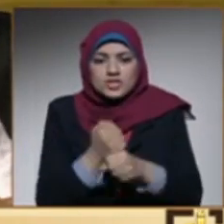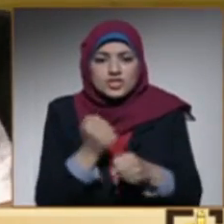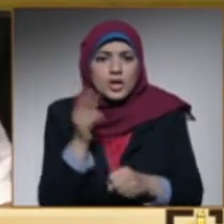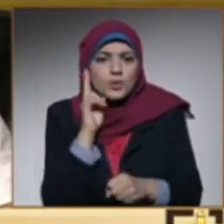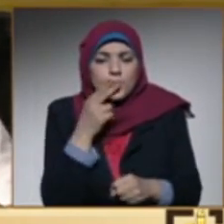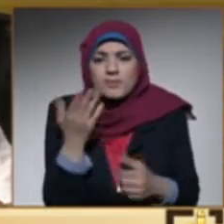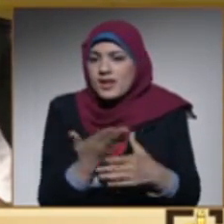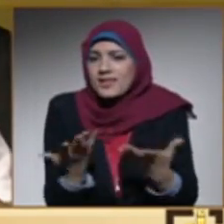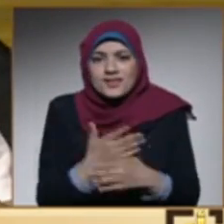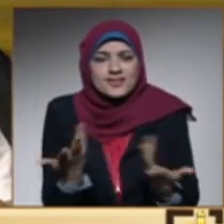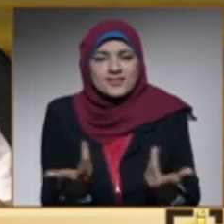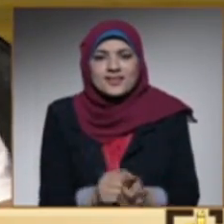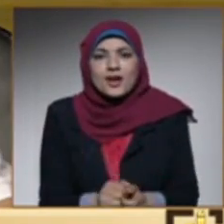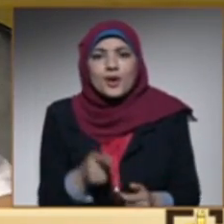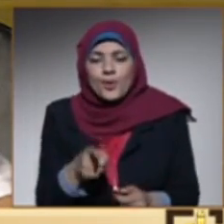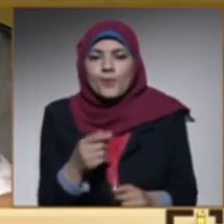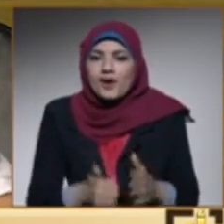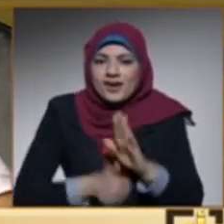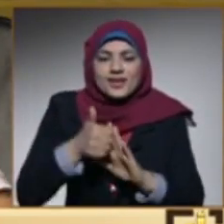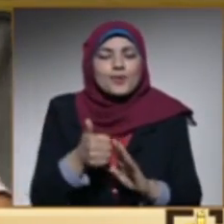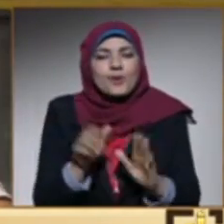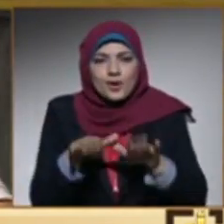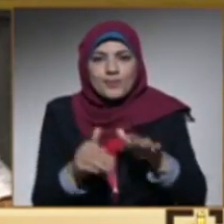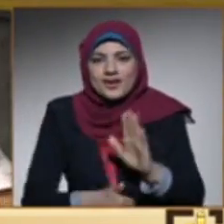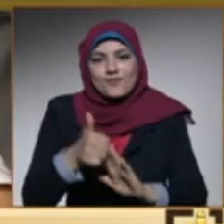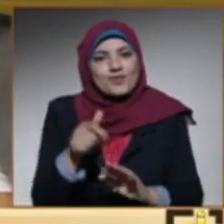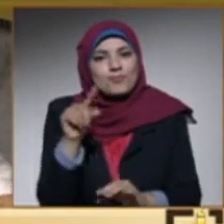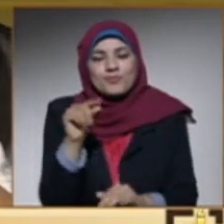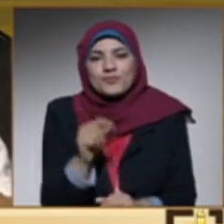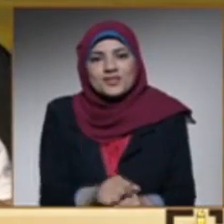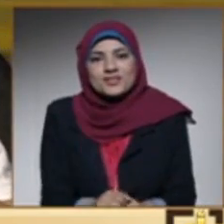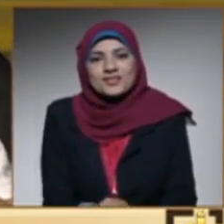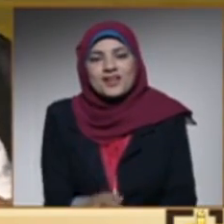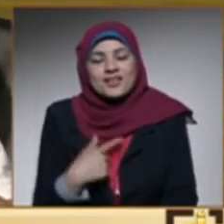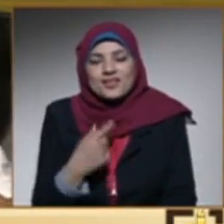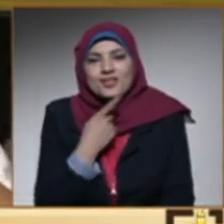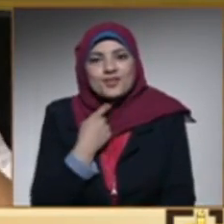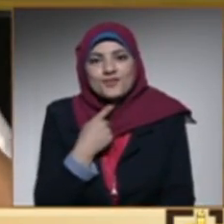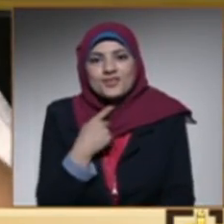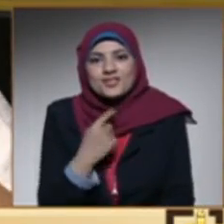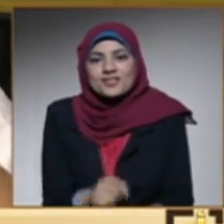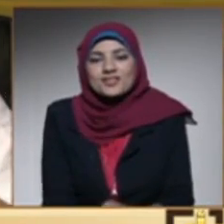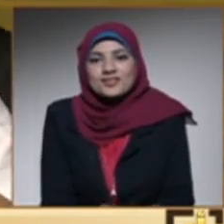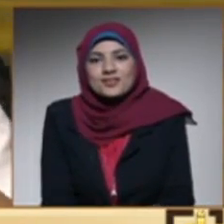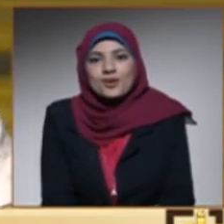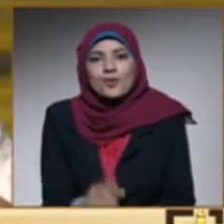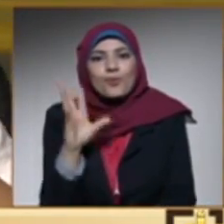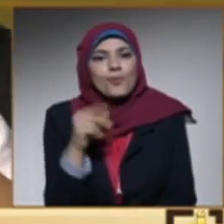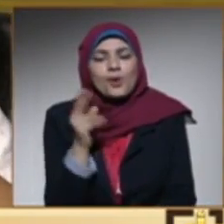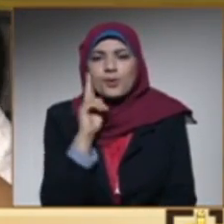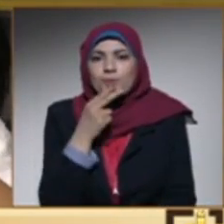يشغلوه، هو هينجح وهيبقى كويس ان شاء الله. انا نفسي كل الصوم